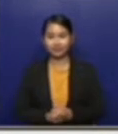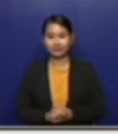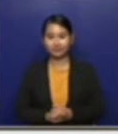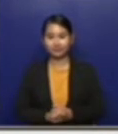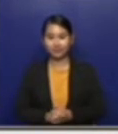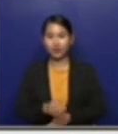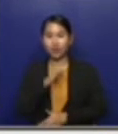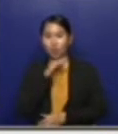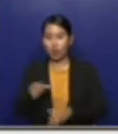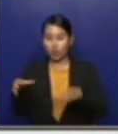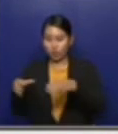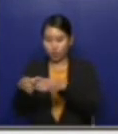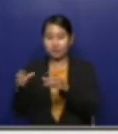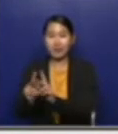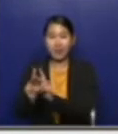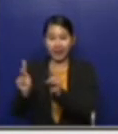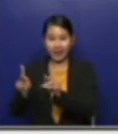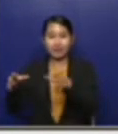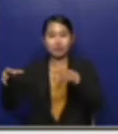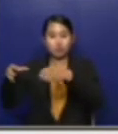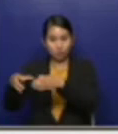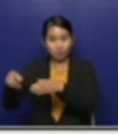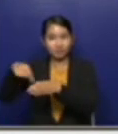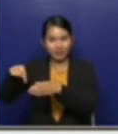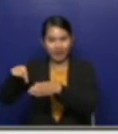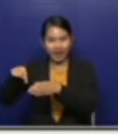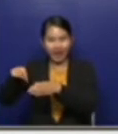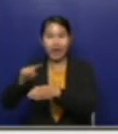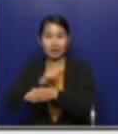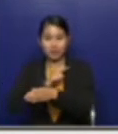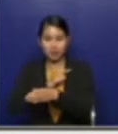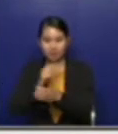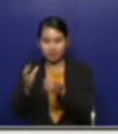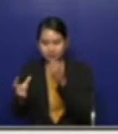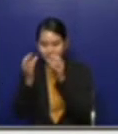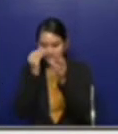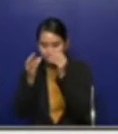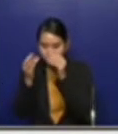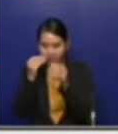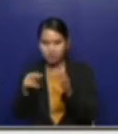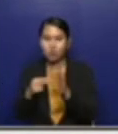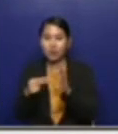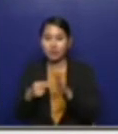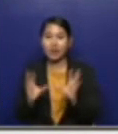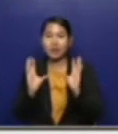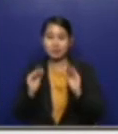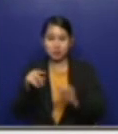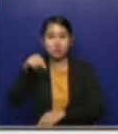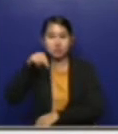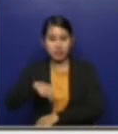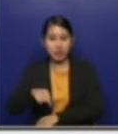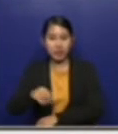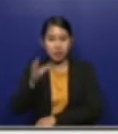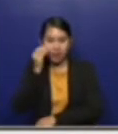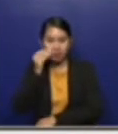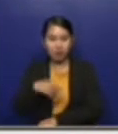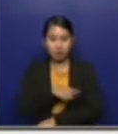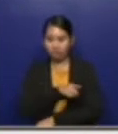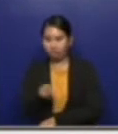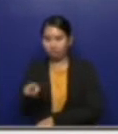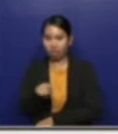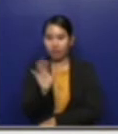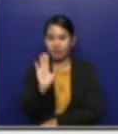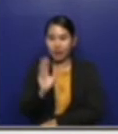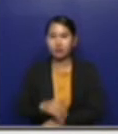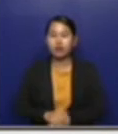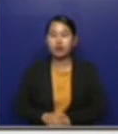งคณะกรรมการวิสามัญขึ้นรับฟังนี่คือให้สภาฟังนะอย่าหลงทางนะถ้าตั้งวิส